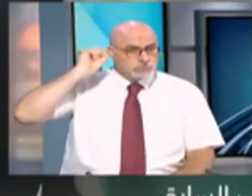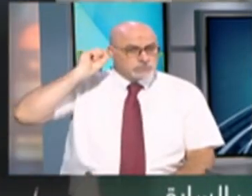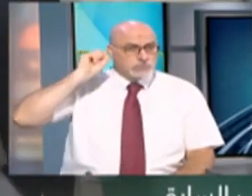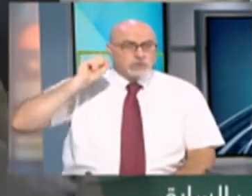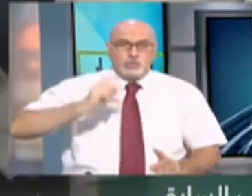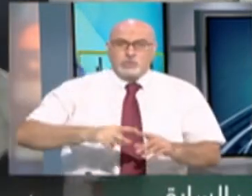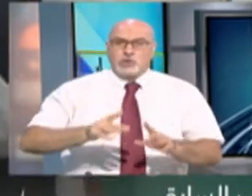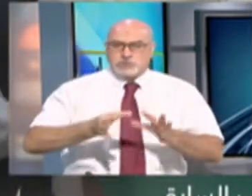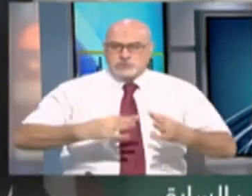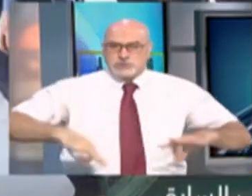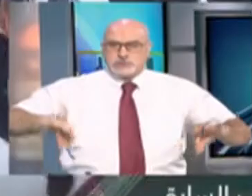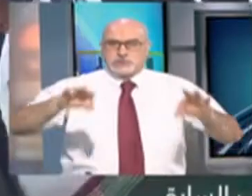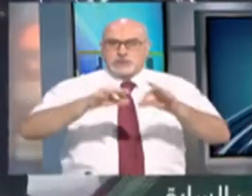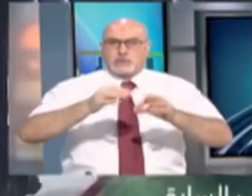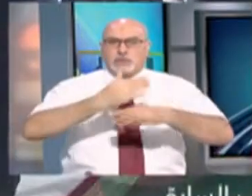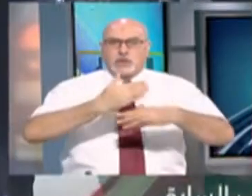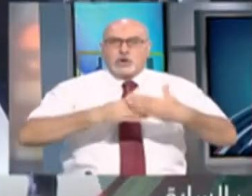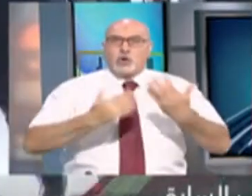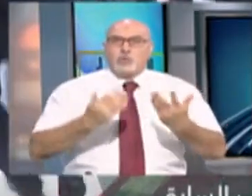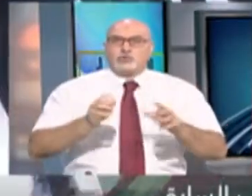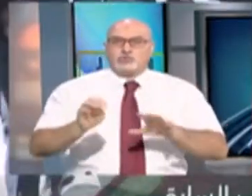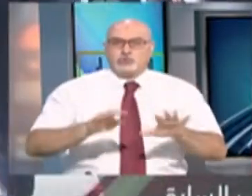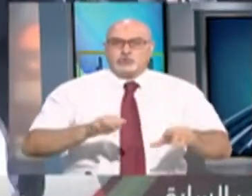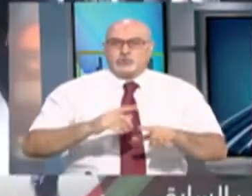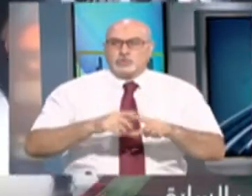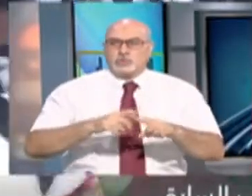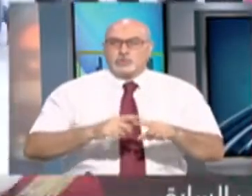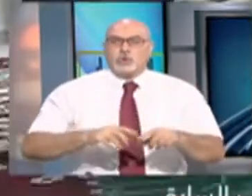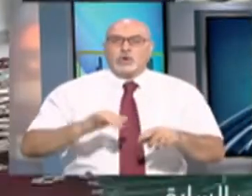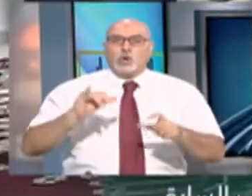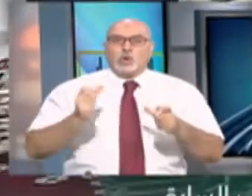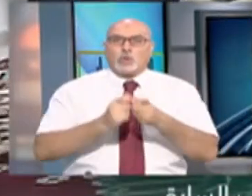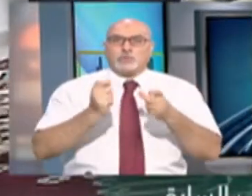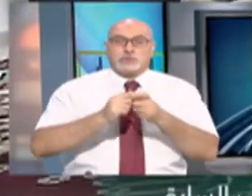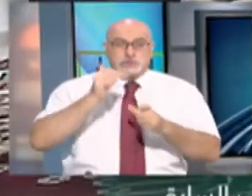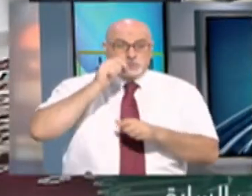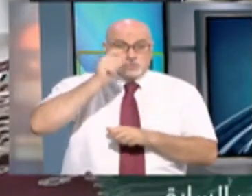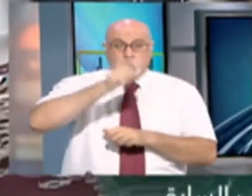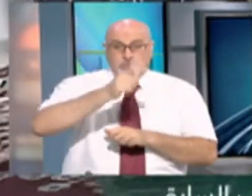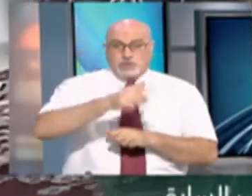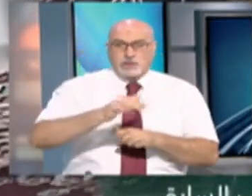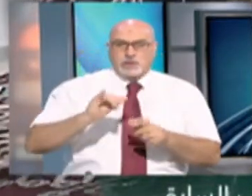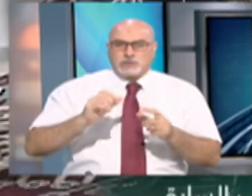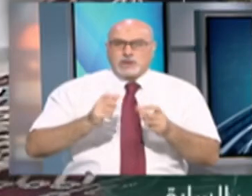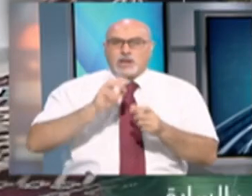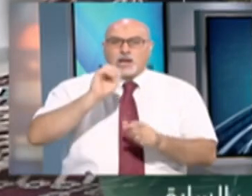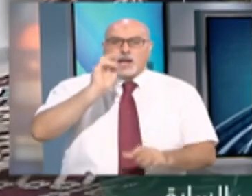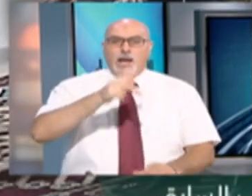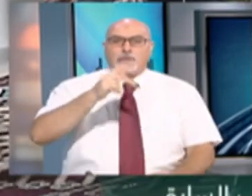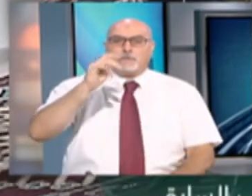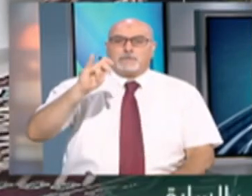هذا الصرح الرياضي ونمط تسييره ضمن مؤسسة عمومية ذات طابع صناعي